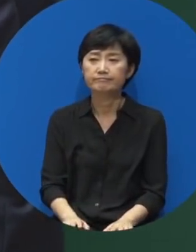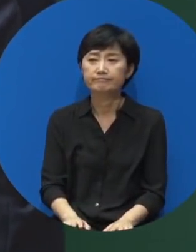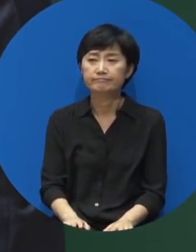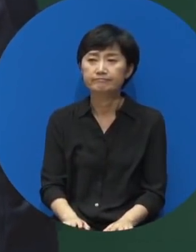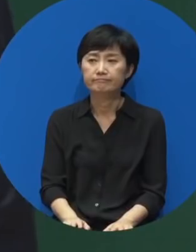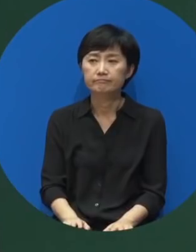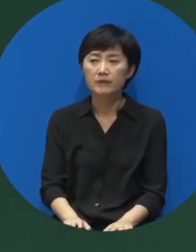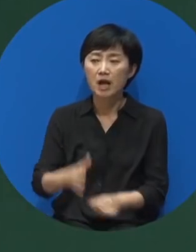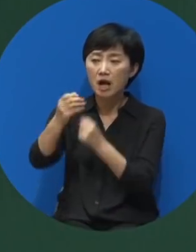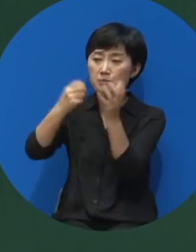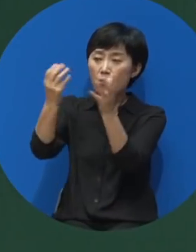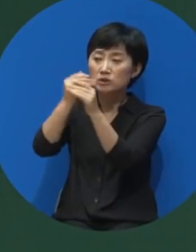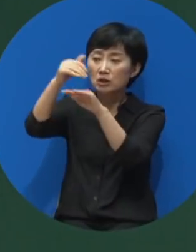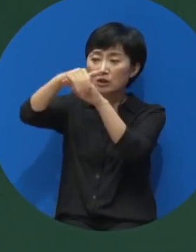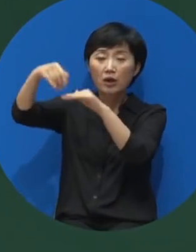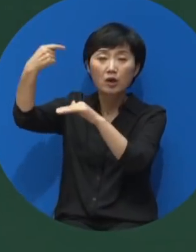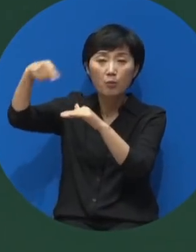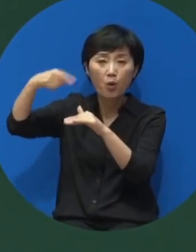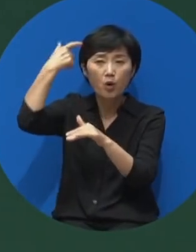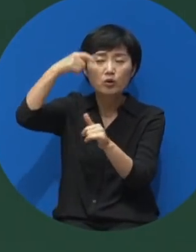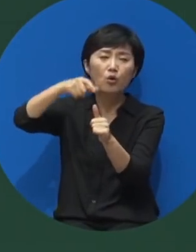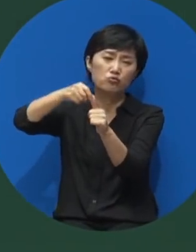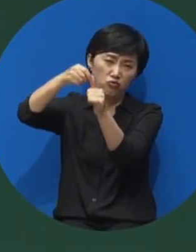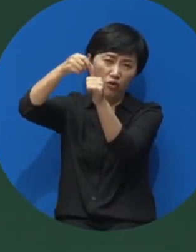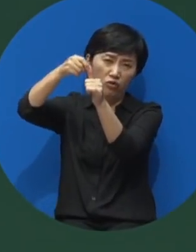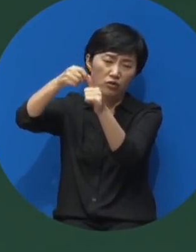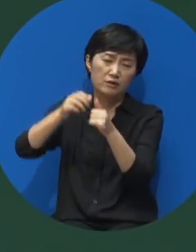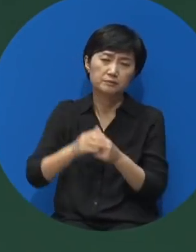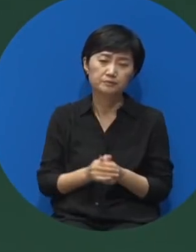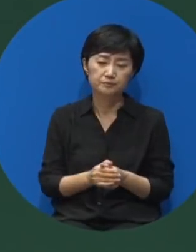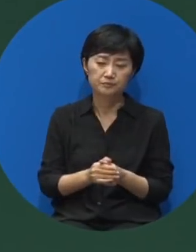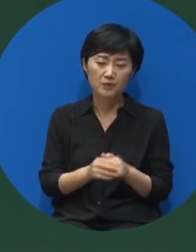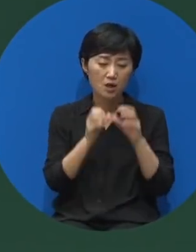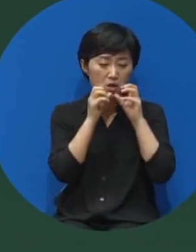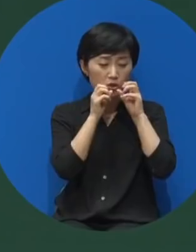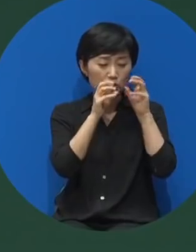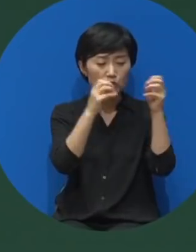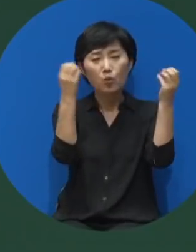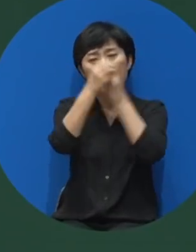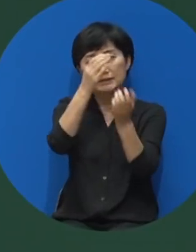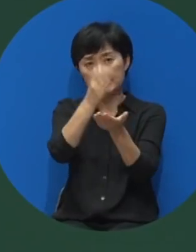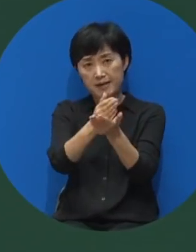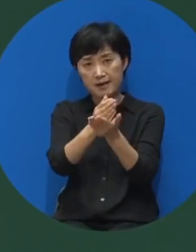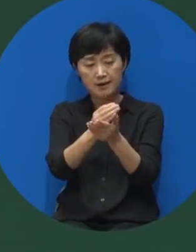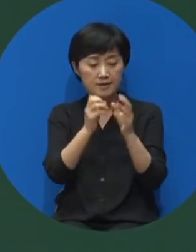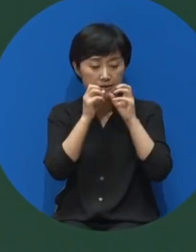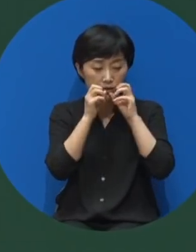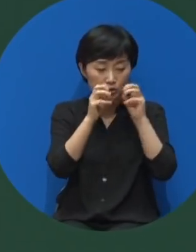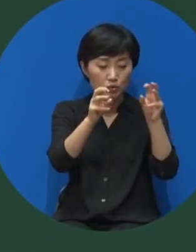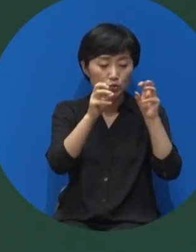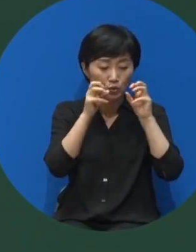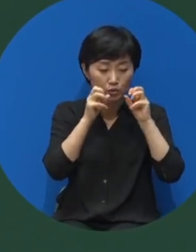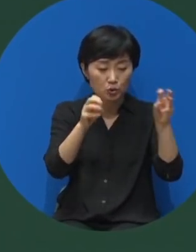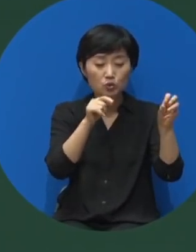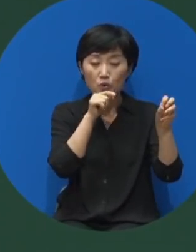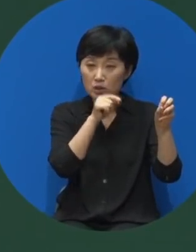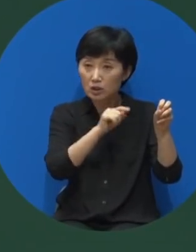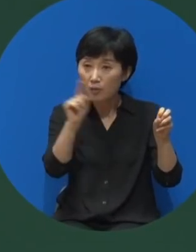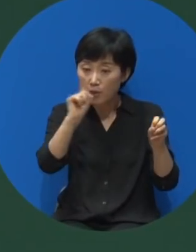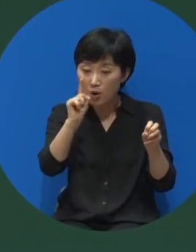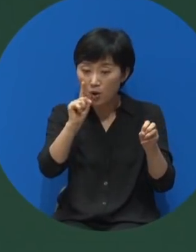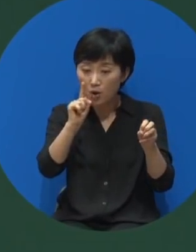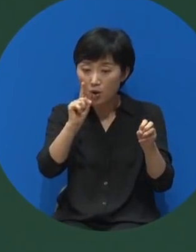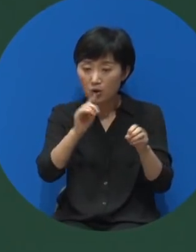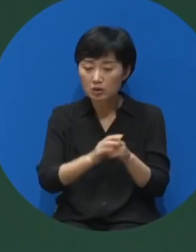이게 전도입니다. 그래서 전도란 걸 많은 사람들이 몰라 그러지 전도 자체가 열매 있든